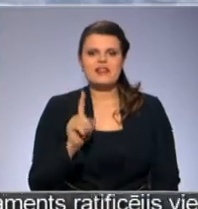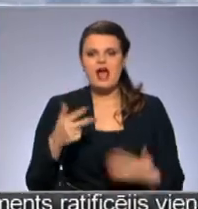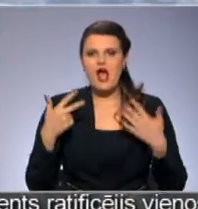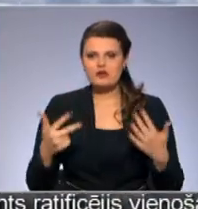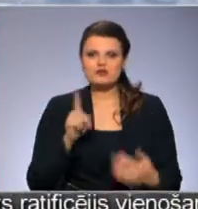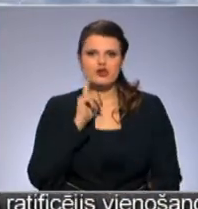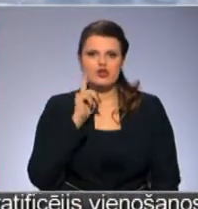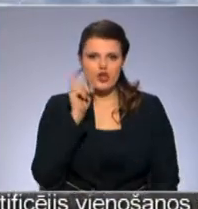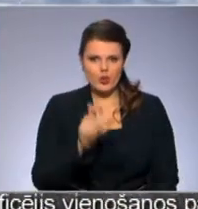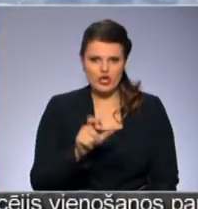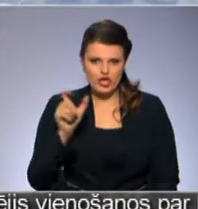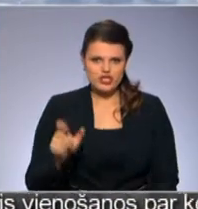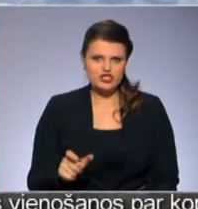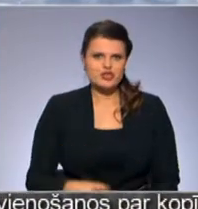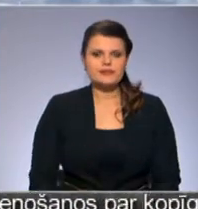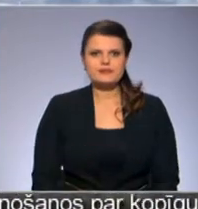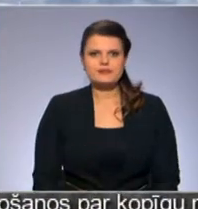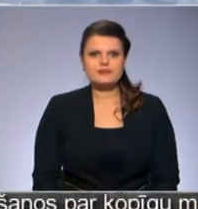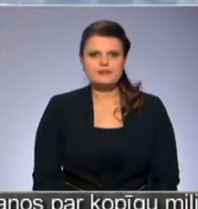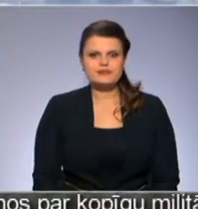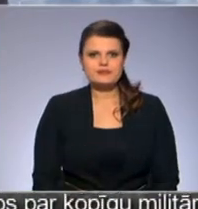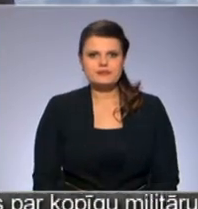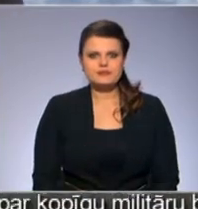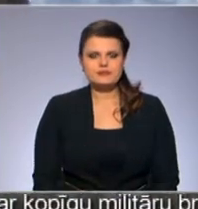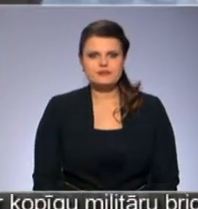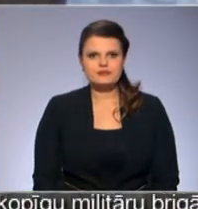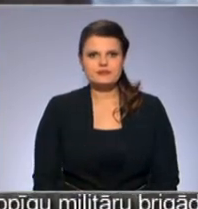18 jaunieši. Dzintra Stradiņa, Kārlis Kumsārs, Vidzemes televīzija.